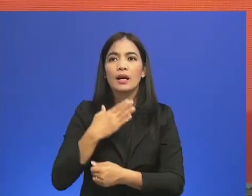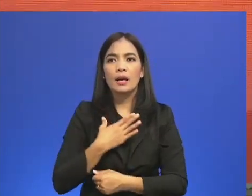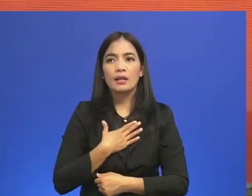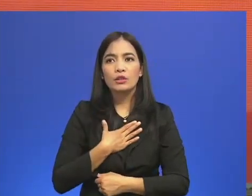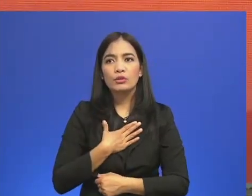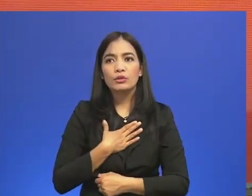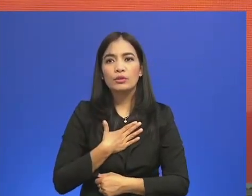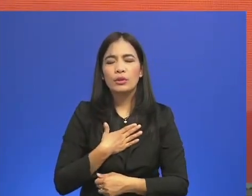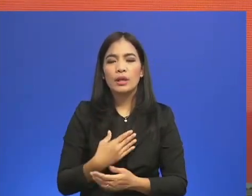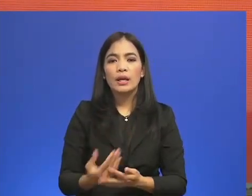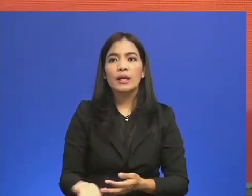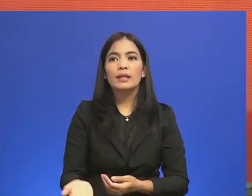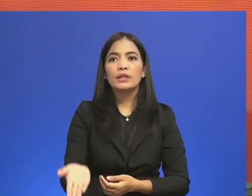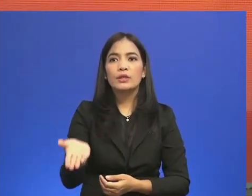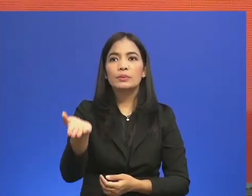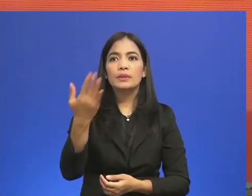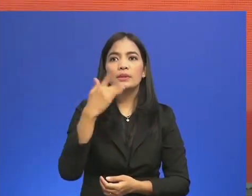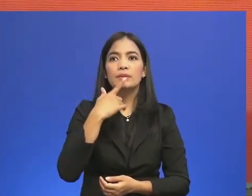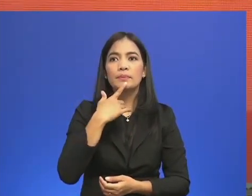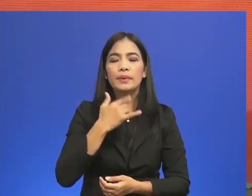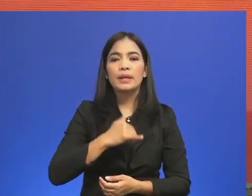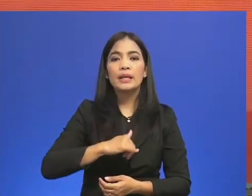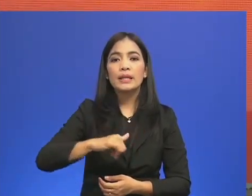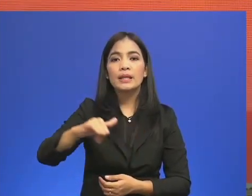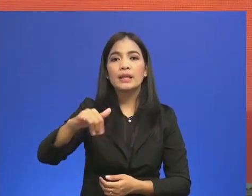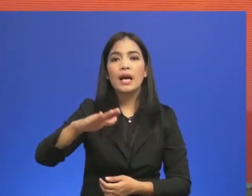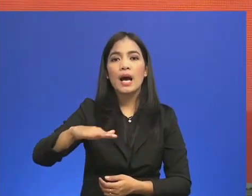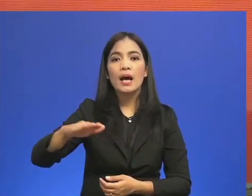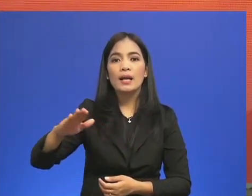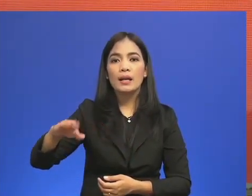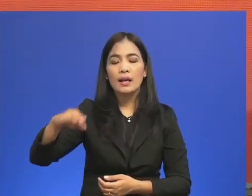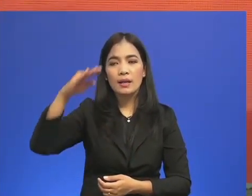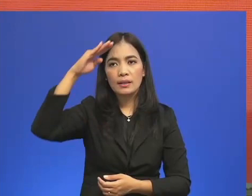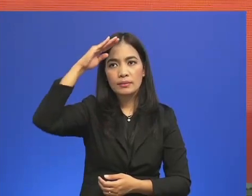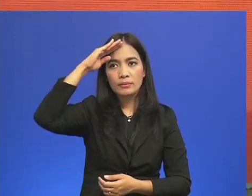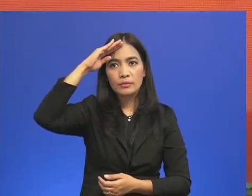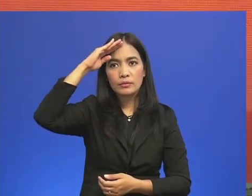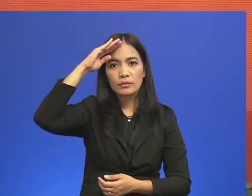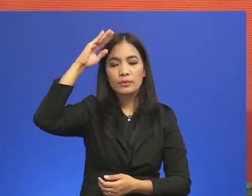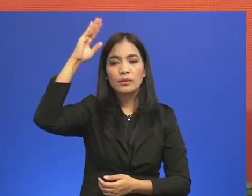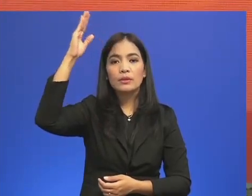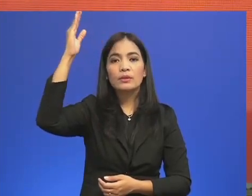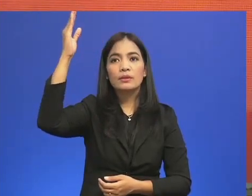Ajar aku hidup seperti putramu